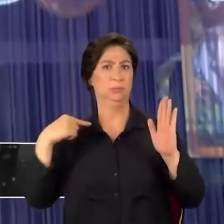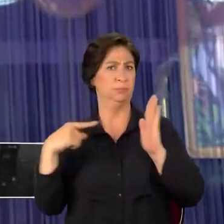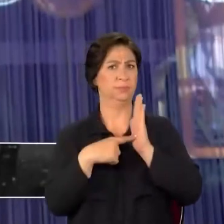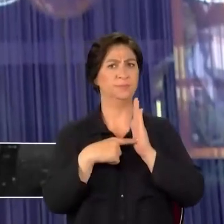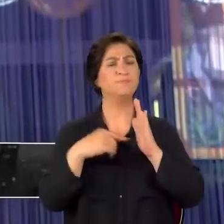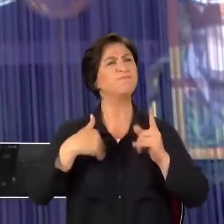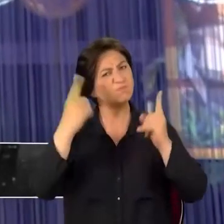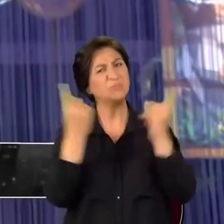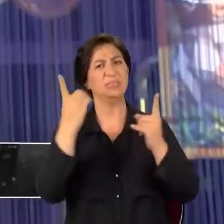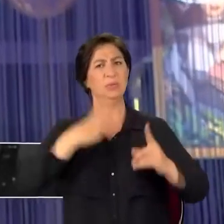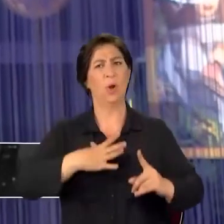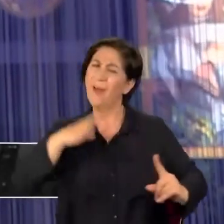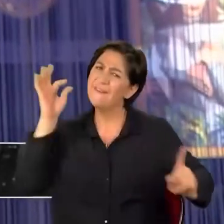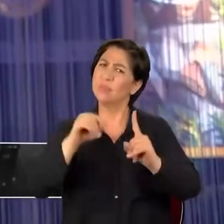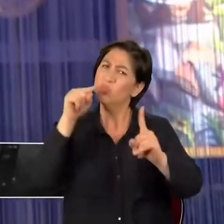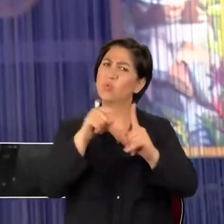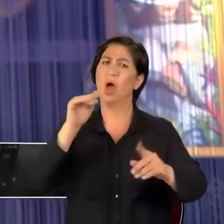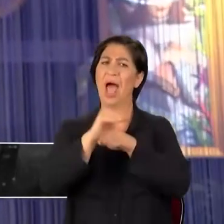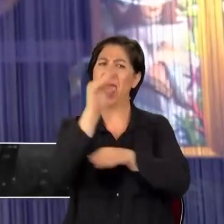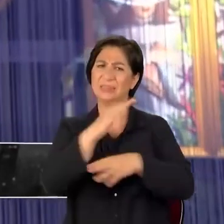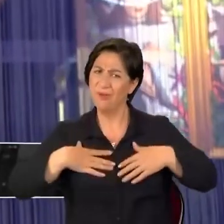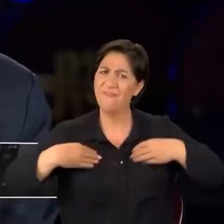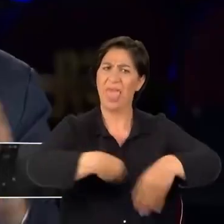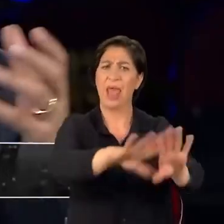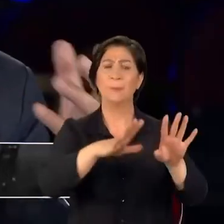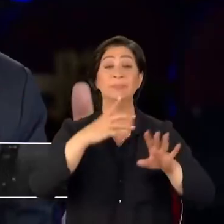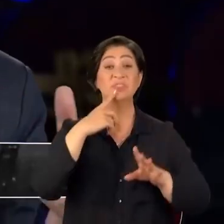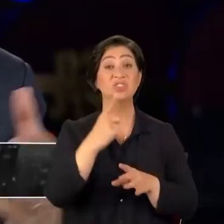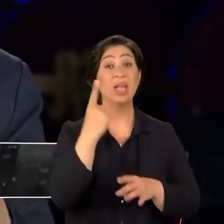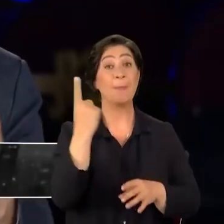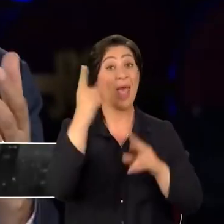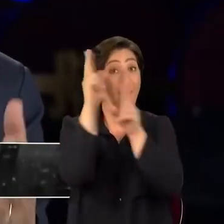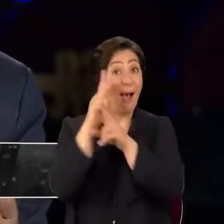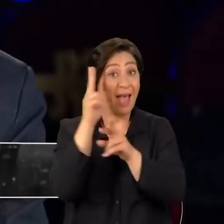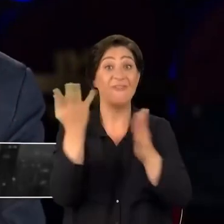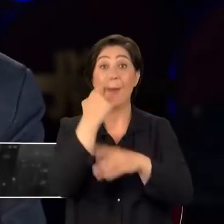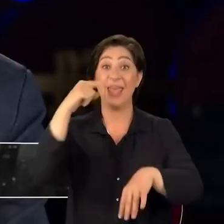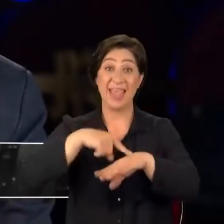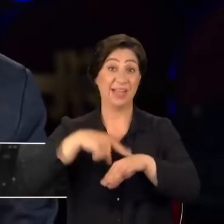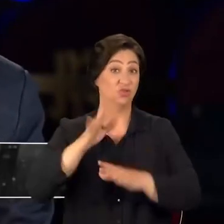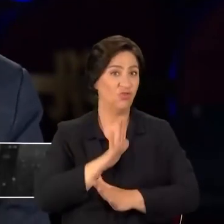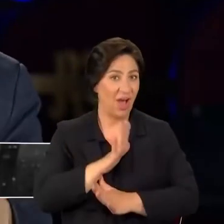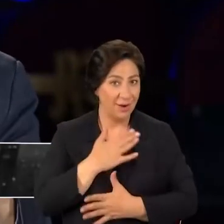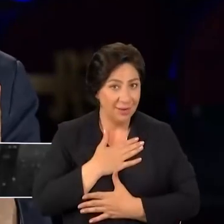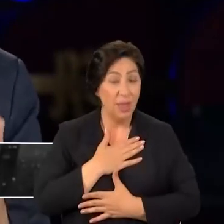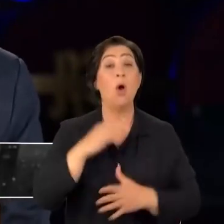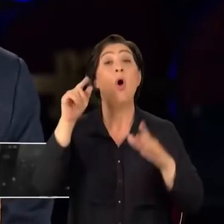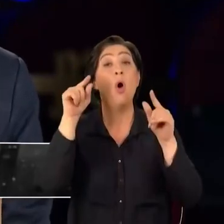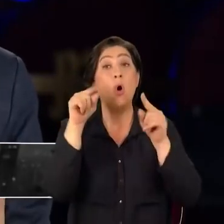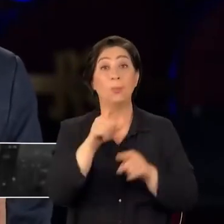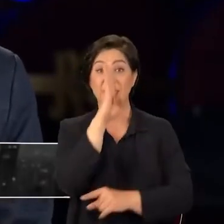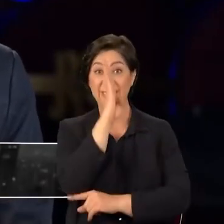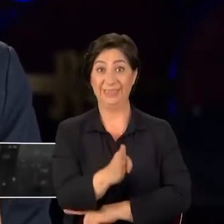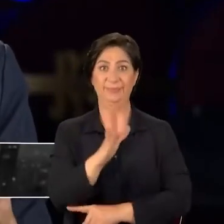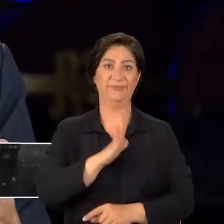uğruna adandığınız, gerekirse hayatınıza adadığınız bir ideolojik hayal veya inancınız var. Ve onun getirdiği bir